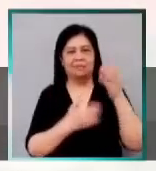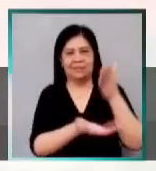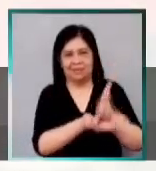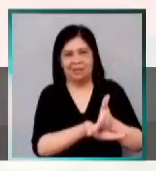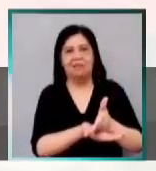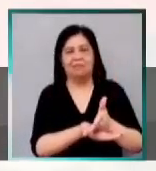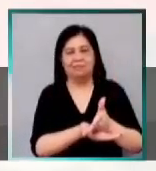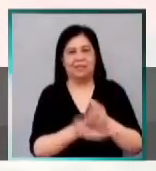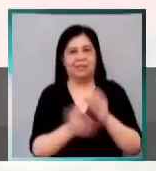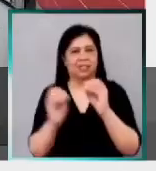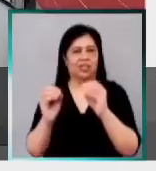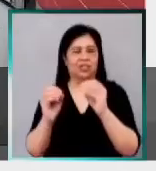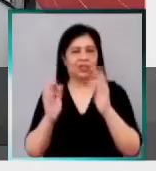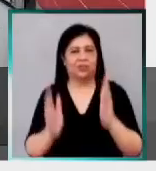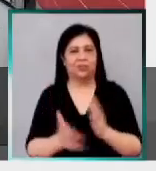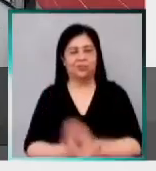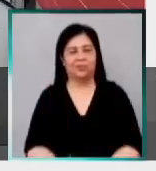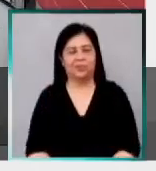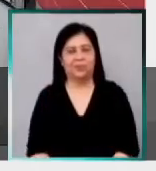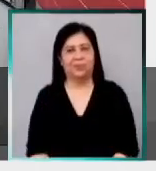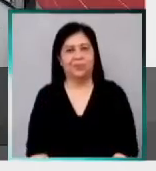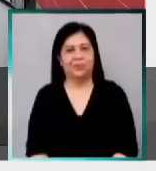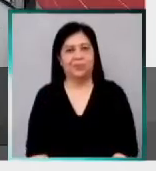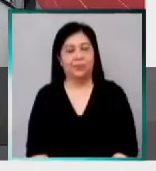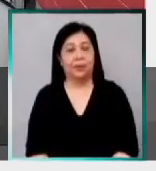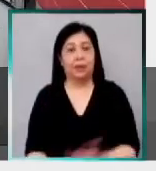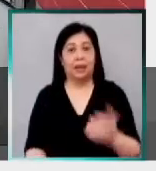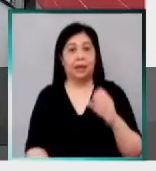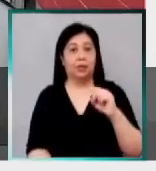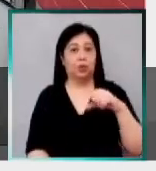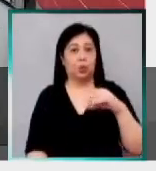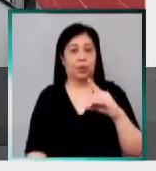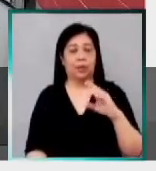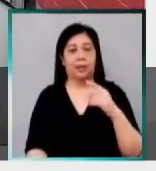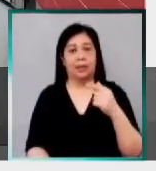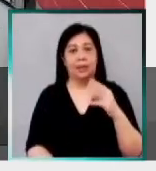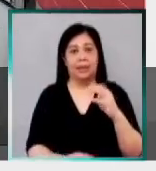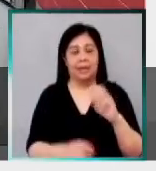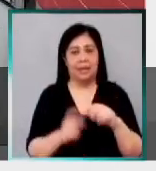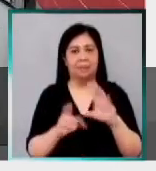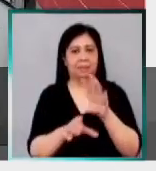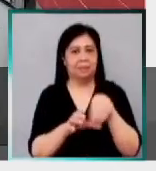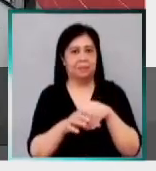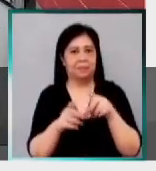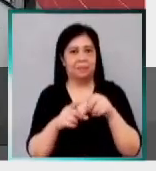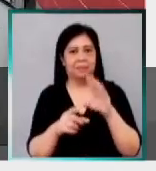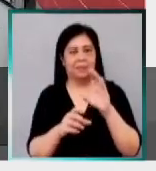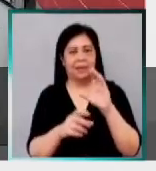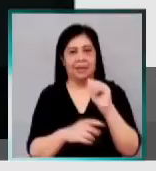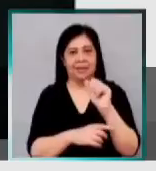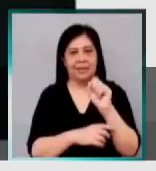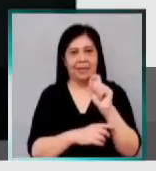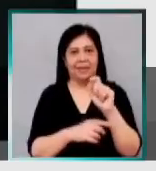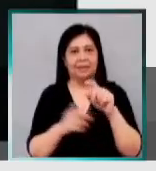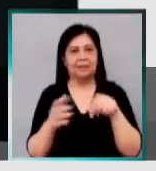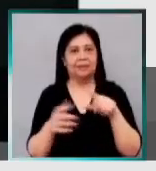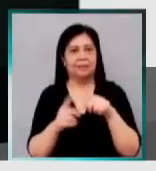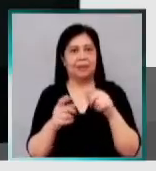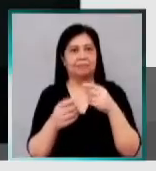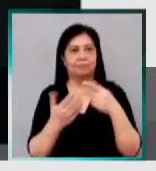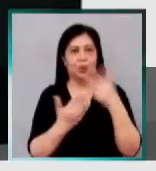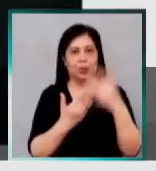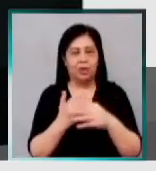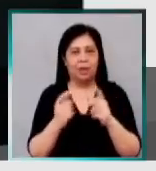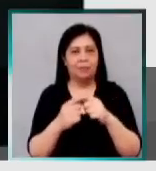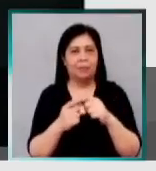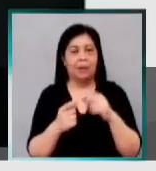pagtuturo. Bukod sa Squid Game, minsan na ding napabilang sa cast si Christian ng mga series na Crash Landing